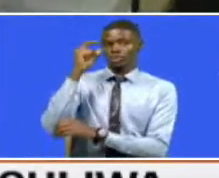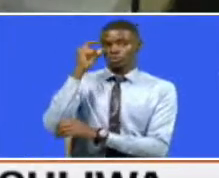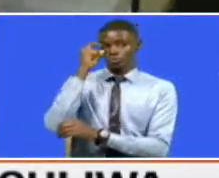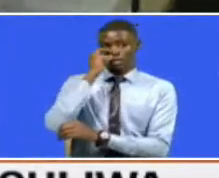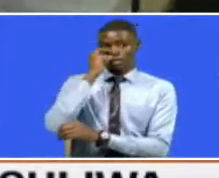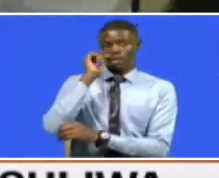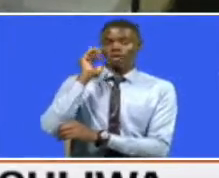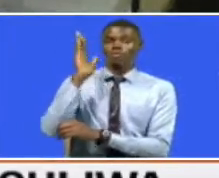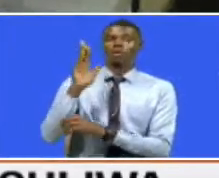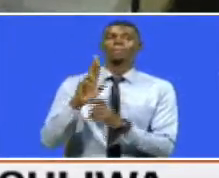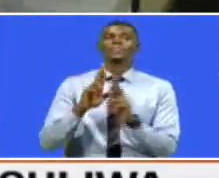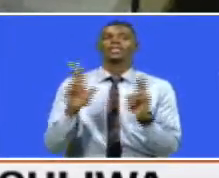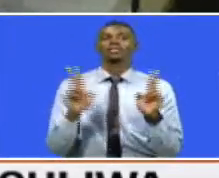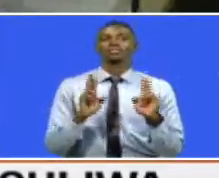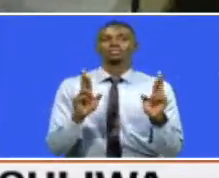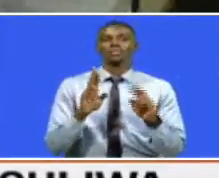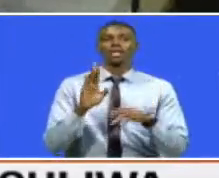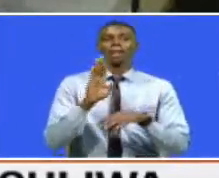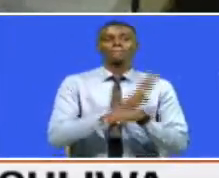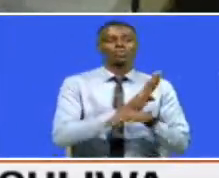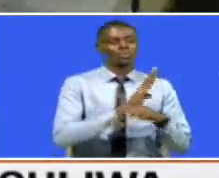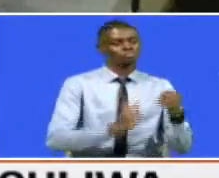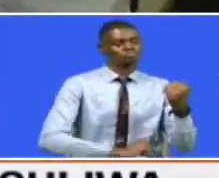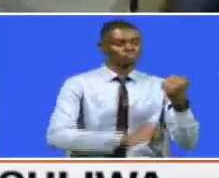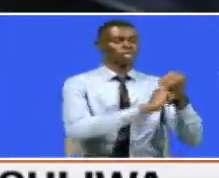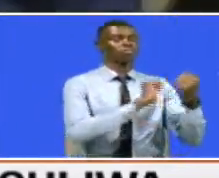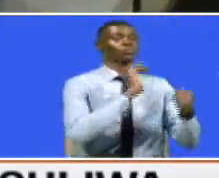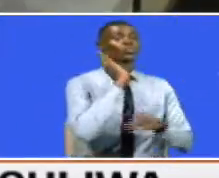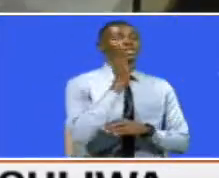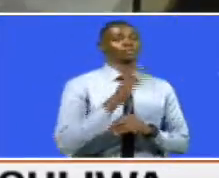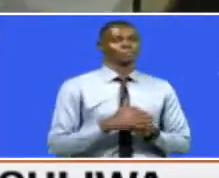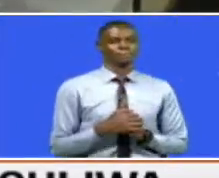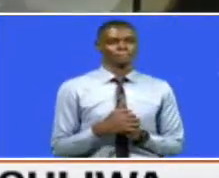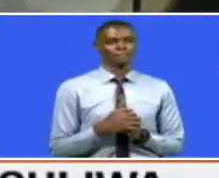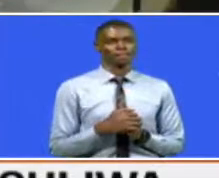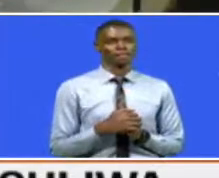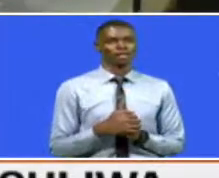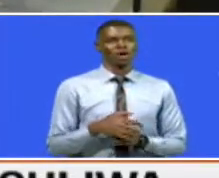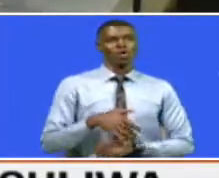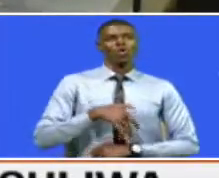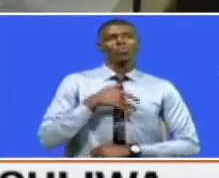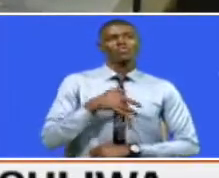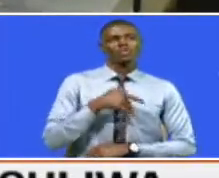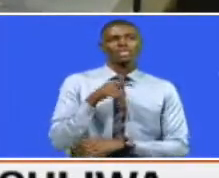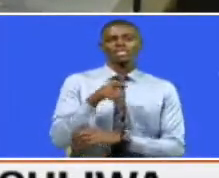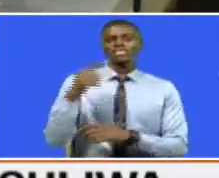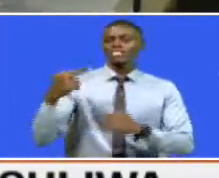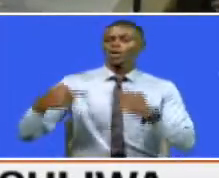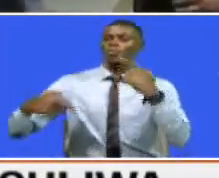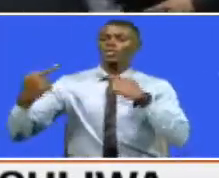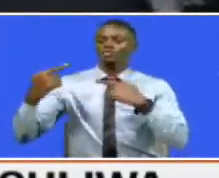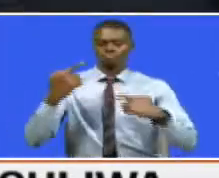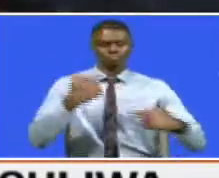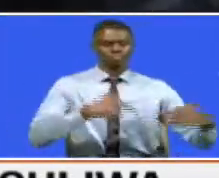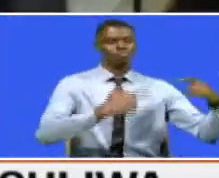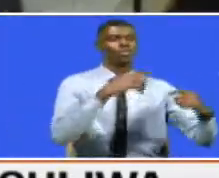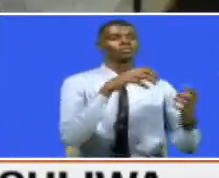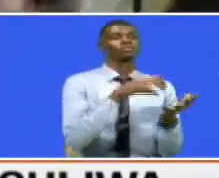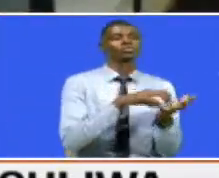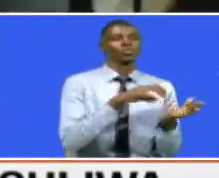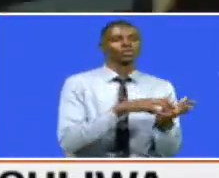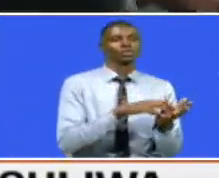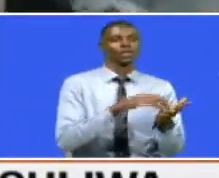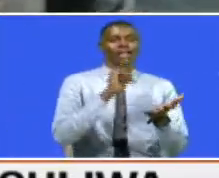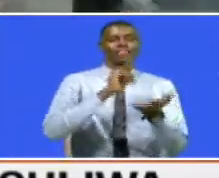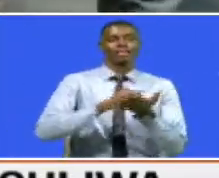will be ready and Burundi would be supporting our candidates. So we feel this is a win-win situation that